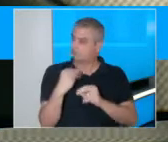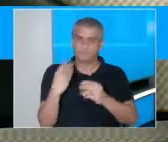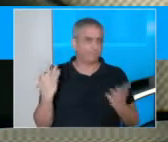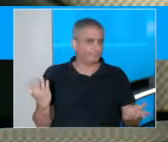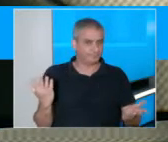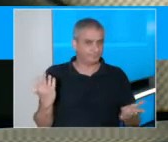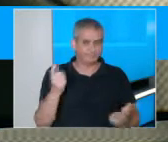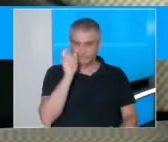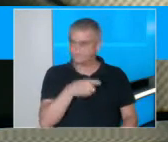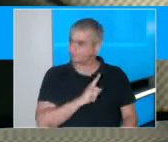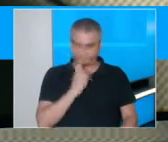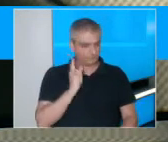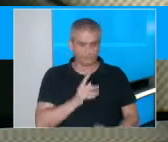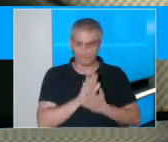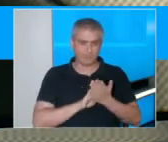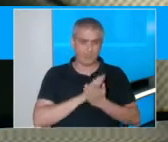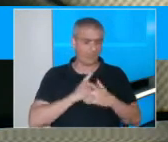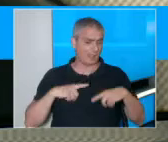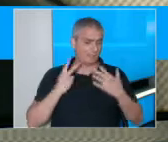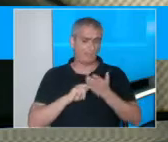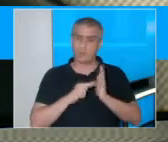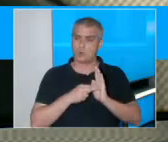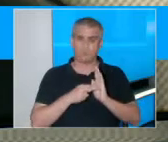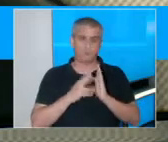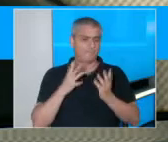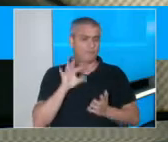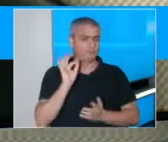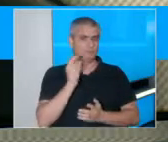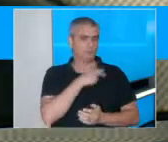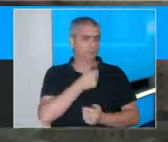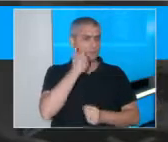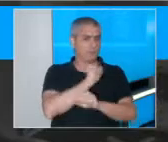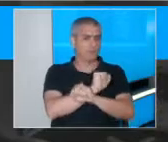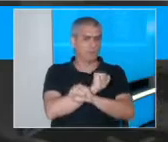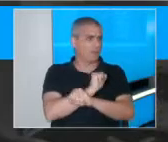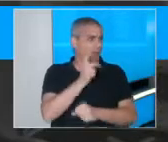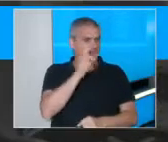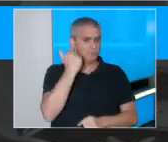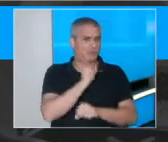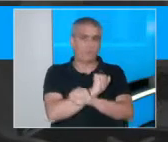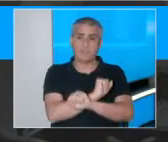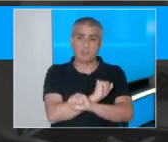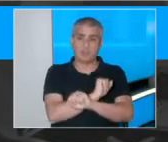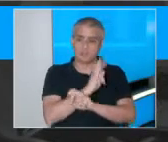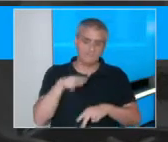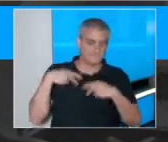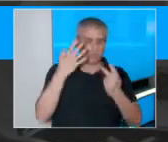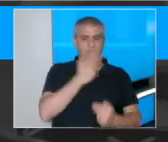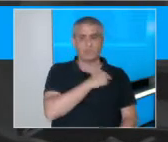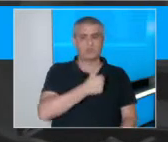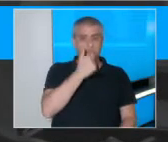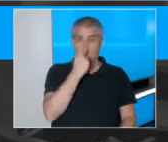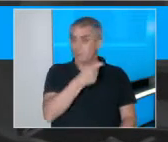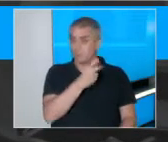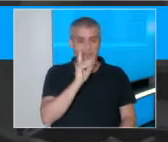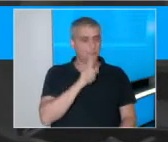בעצם כאל אדם שלא היה צריך בכלל להיות בחיים הפוליטיים. איפה מצאנו שר שהיה בכלא, אדם שהיה בכלא וחוזר להיות שר? זו